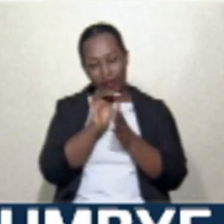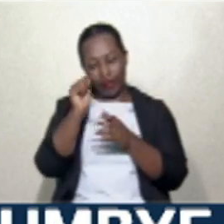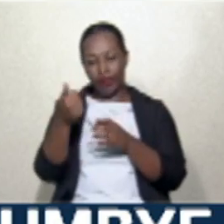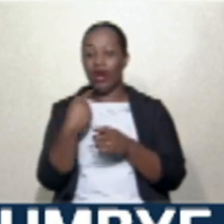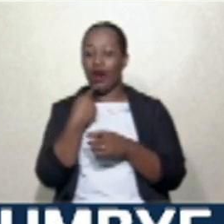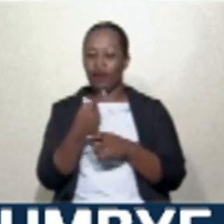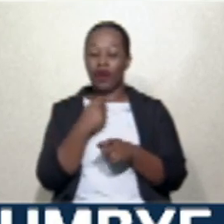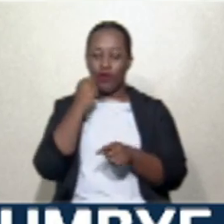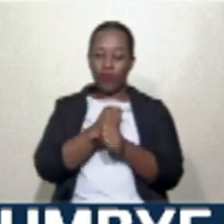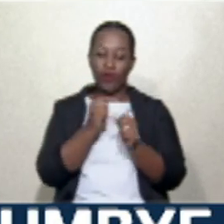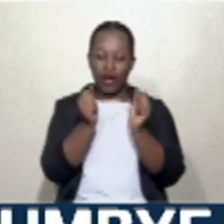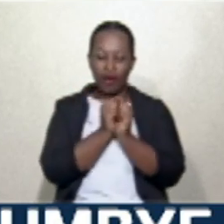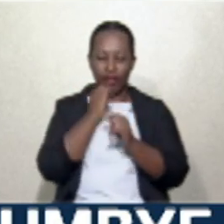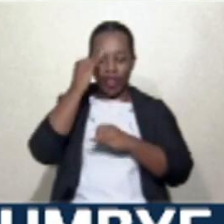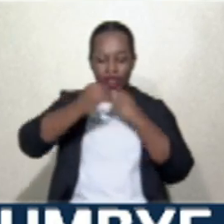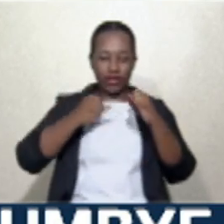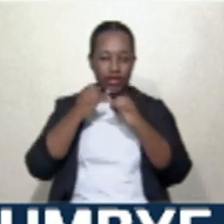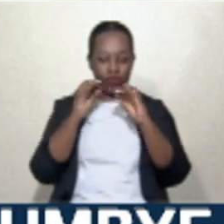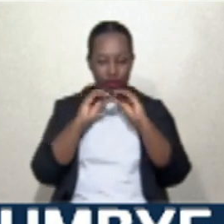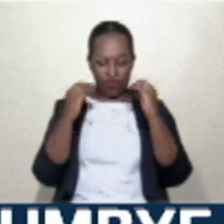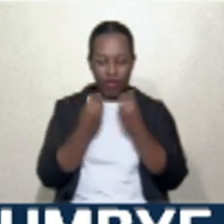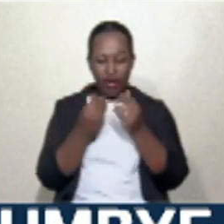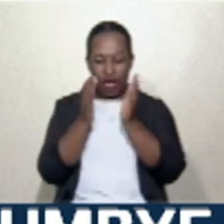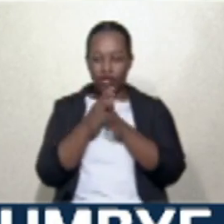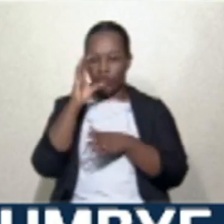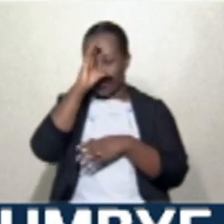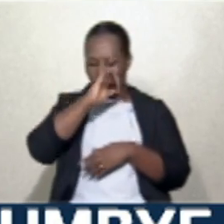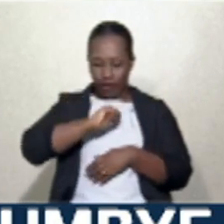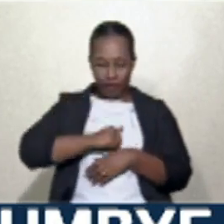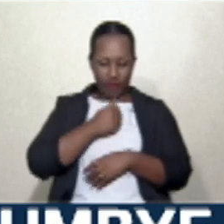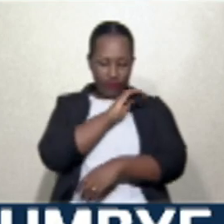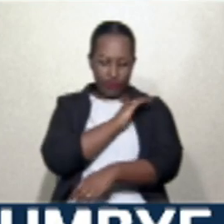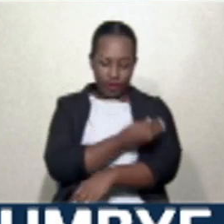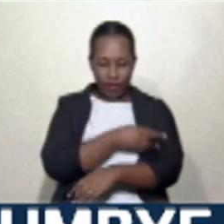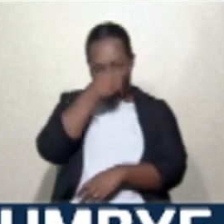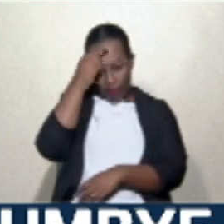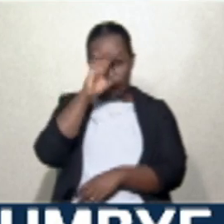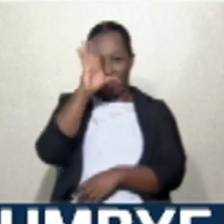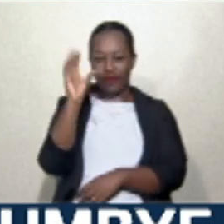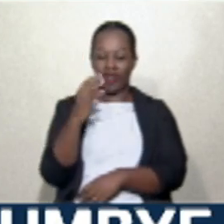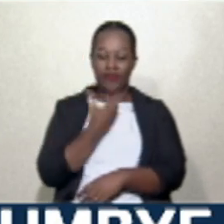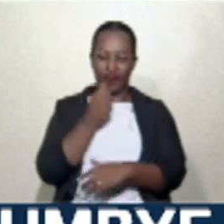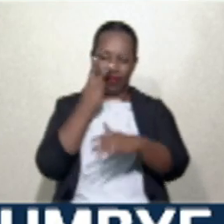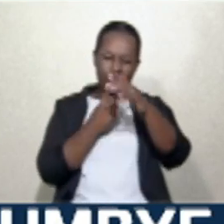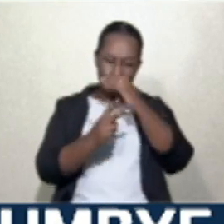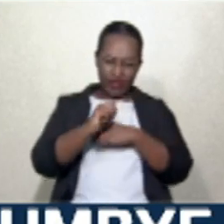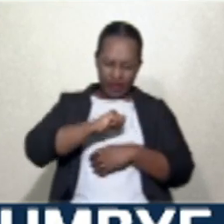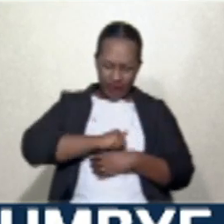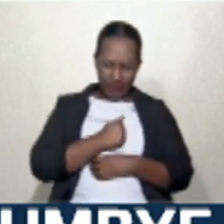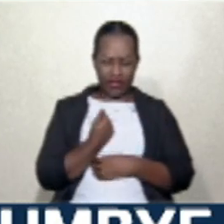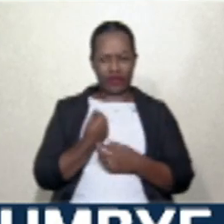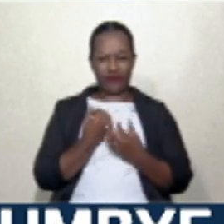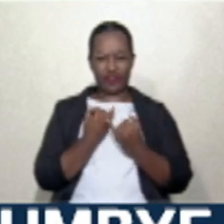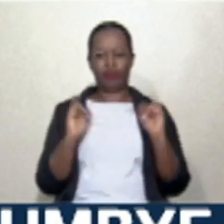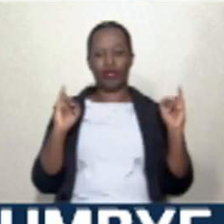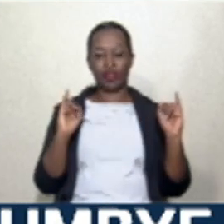bizakomeza kujyana no kwishakamo ubushobozi kuko Afurika ifite icyerekezo cyo kwigira. Yagarutse kandi ku ikoranabuhanga maze avuga